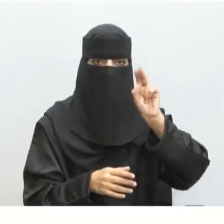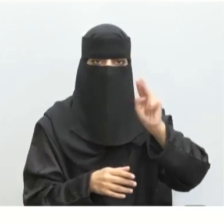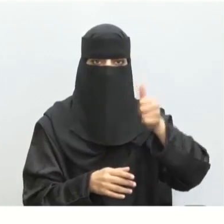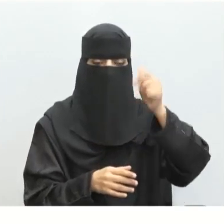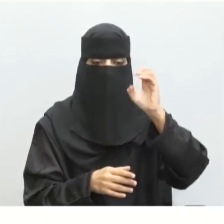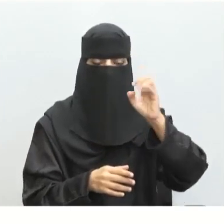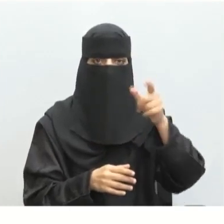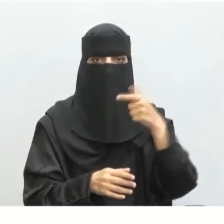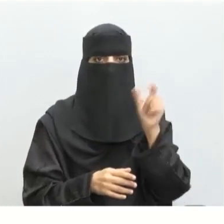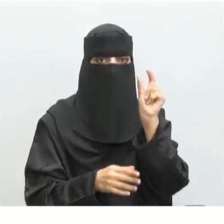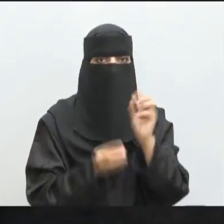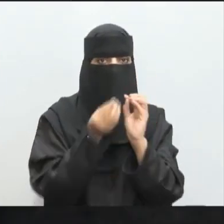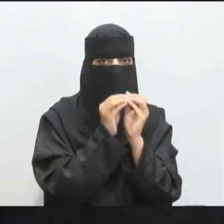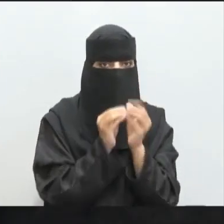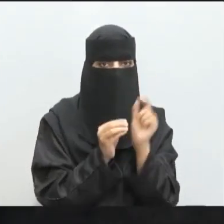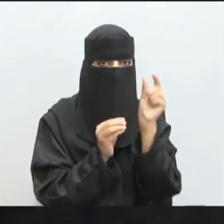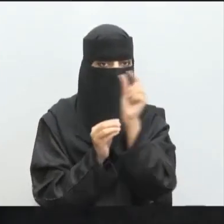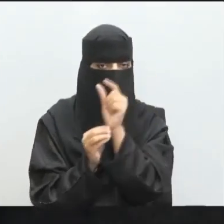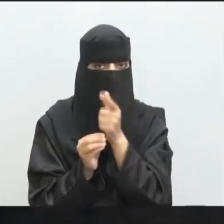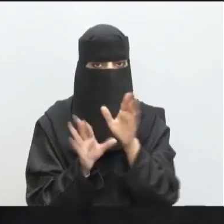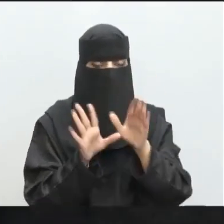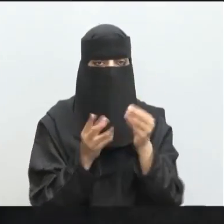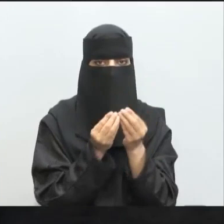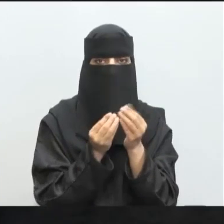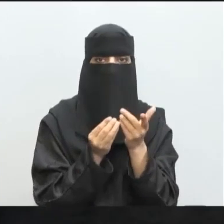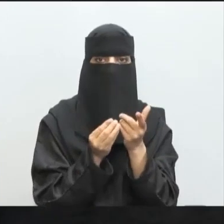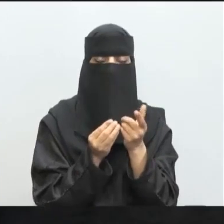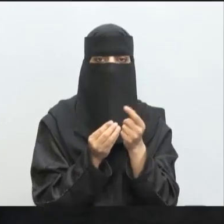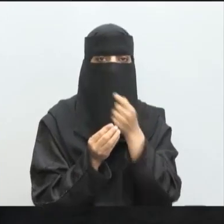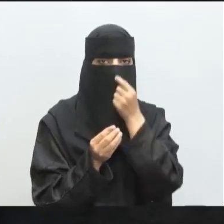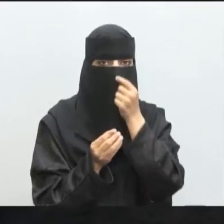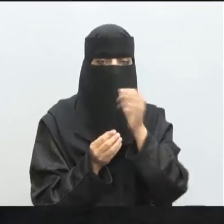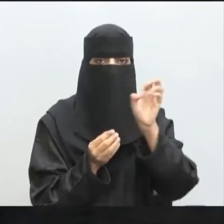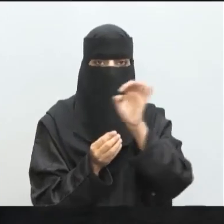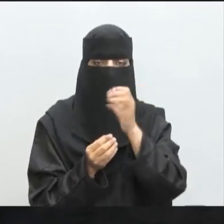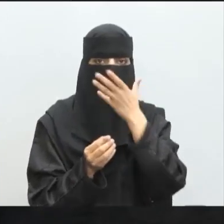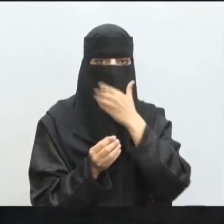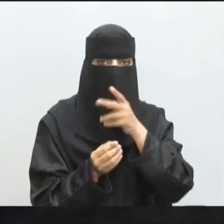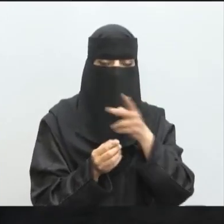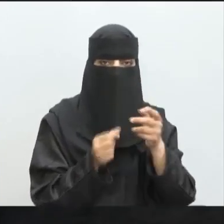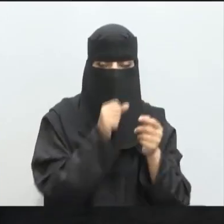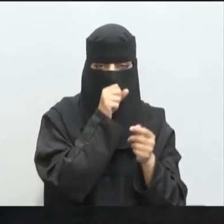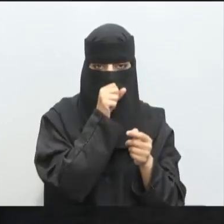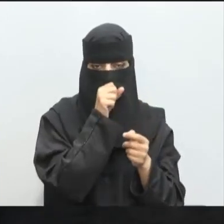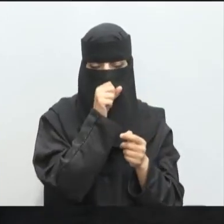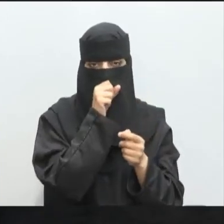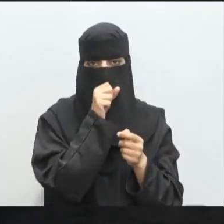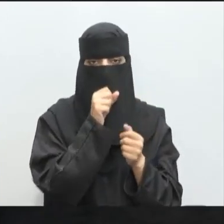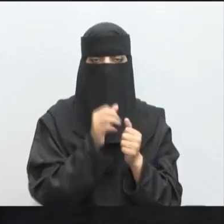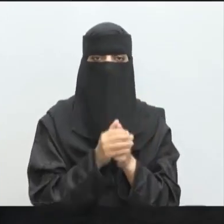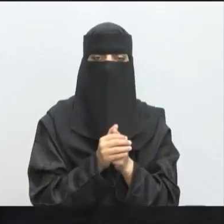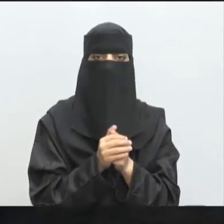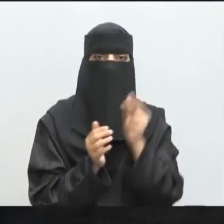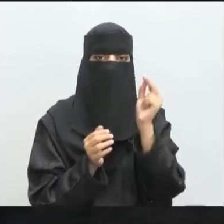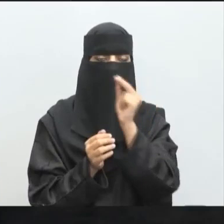ذكرنا او دليل الخريطه الذي يوجد عليه الرموز والحروف والاشكال او